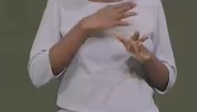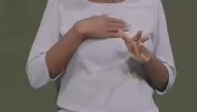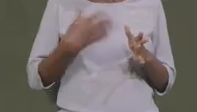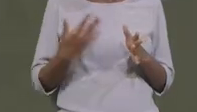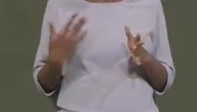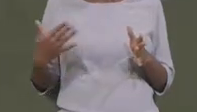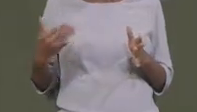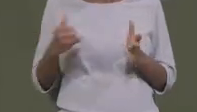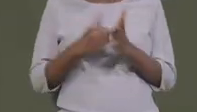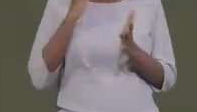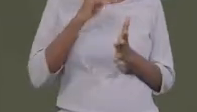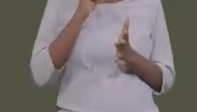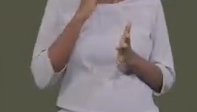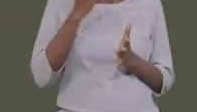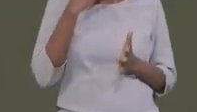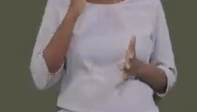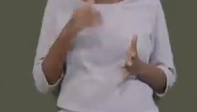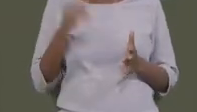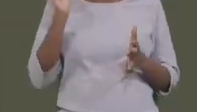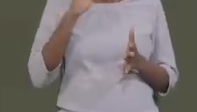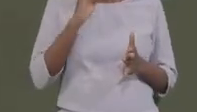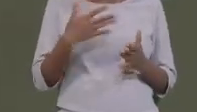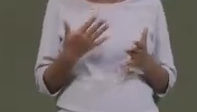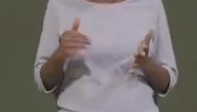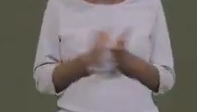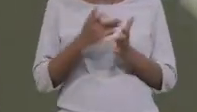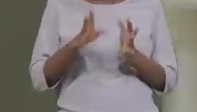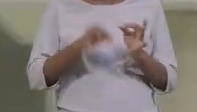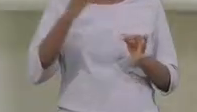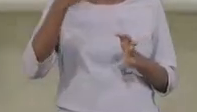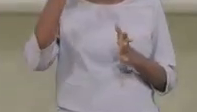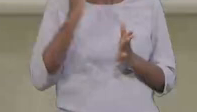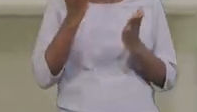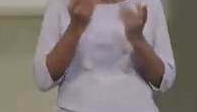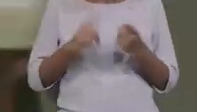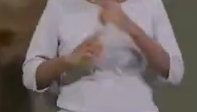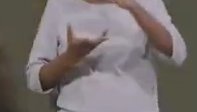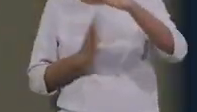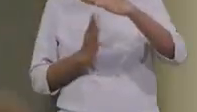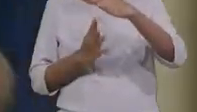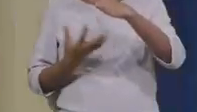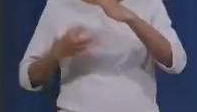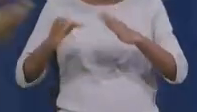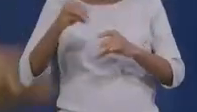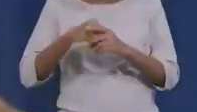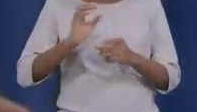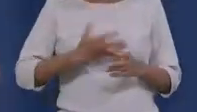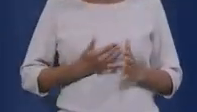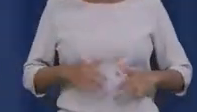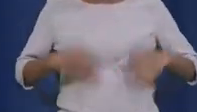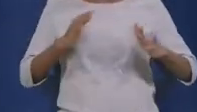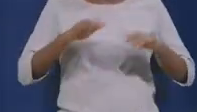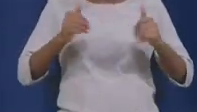essentielles, redondantes, sans peine de battre le mal. Mais l'Esprit de Dieu veut brûler ça de nos